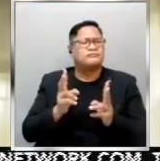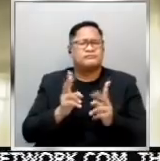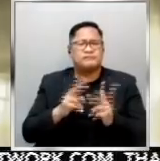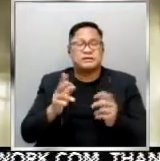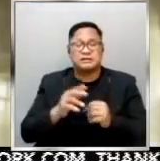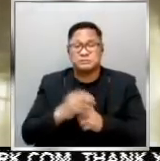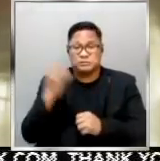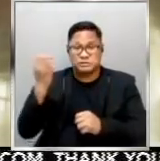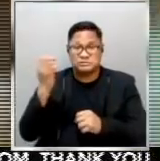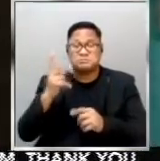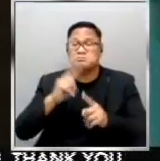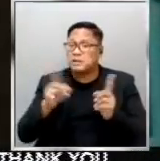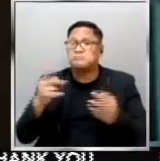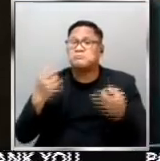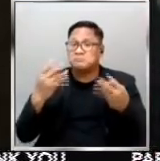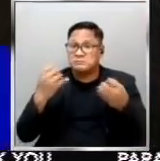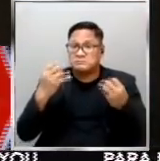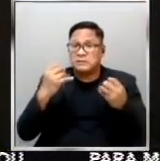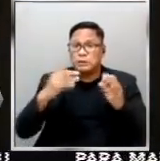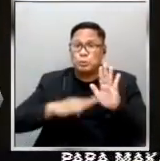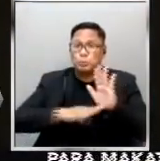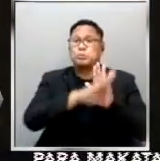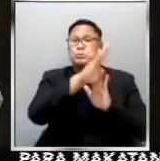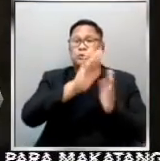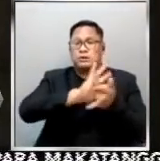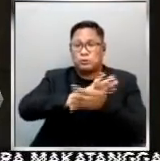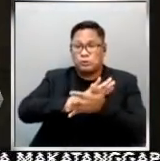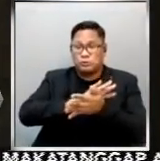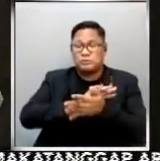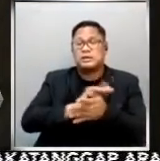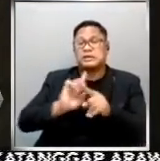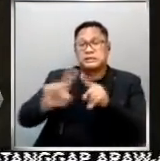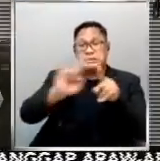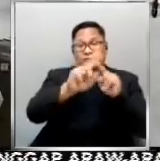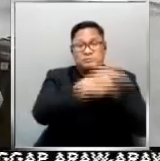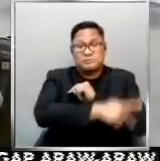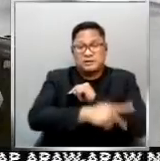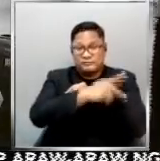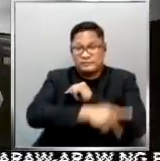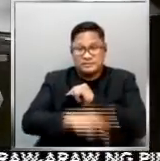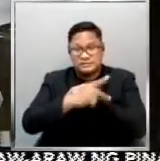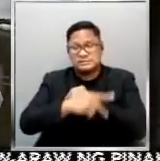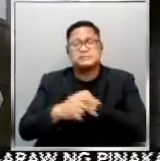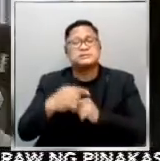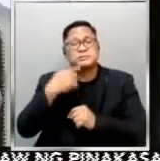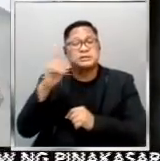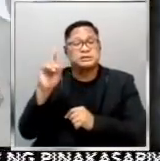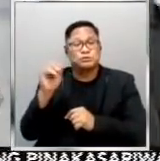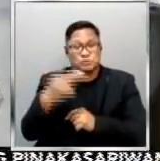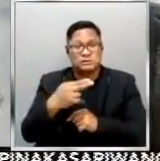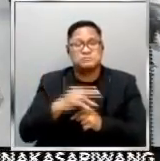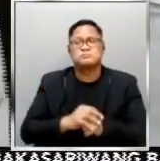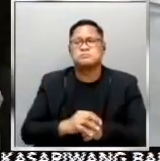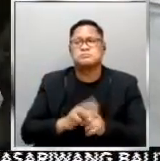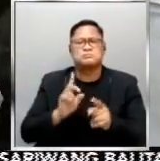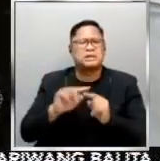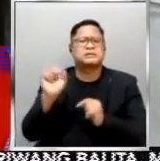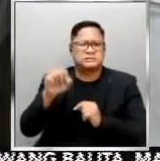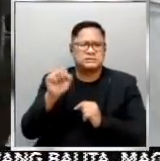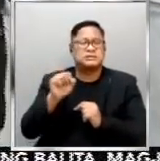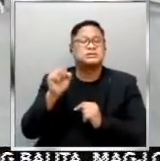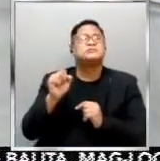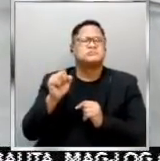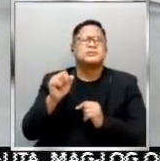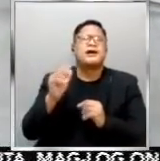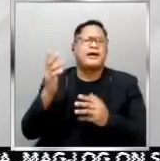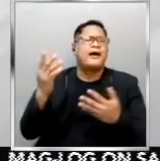dahilan kung bakit tumaas ang mga kaso ng COVID-19 sa mga probinsya, sabi ng Department of Health. Pero inasahan na raw nila ito na mangyayari